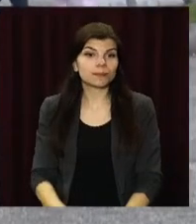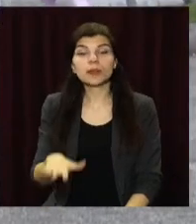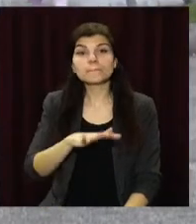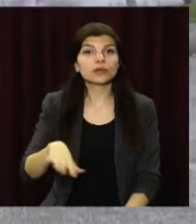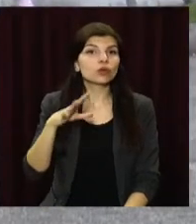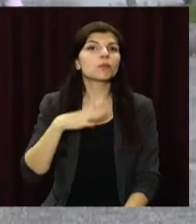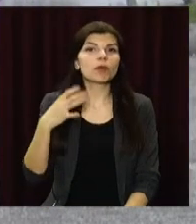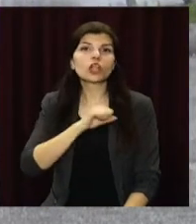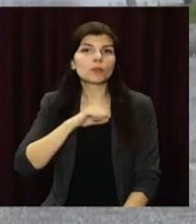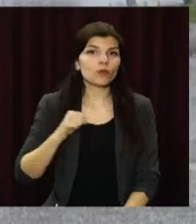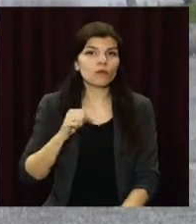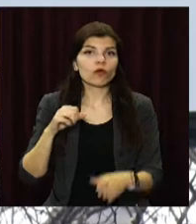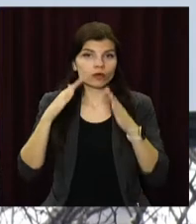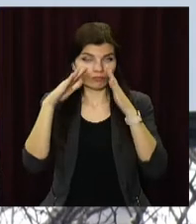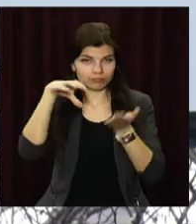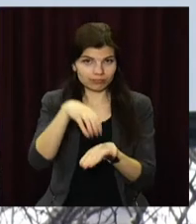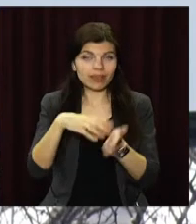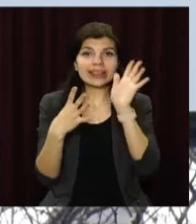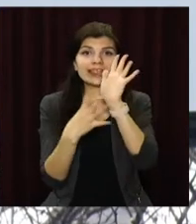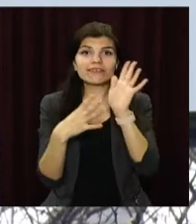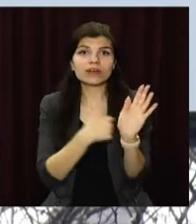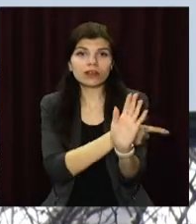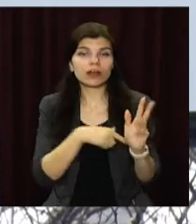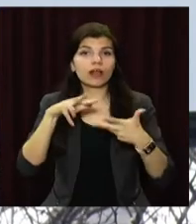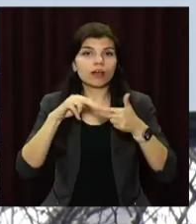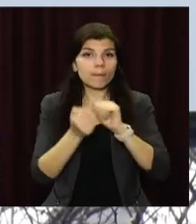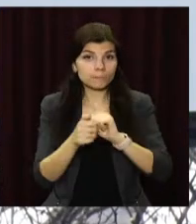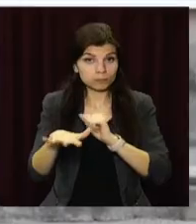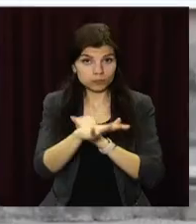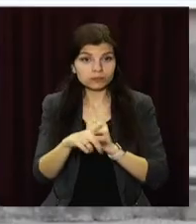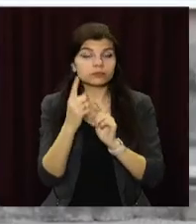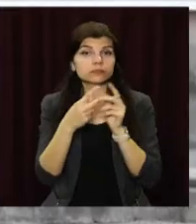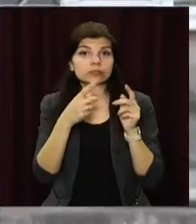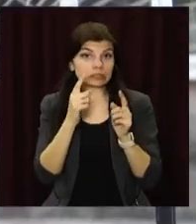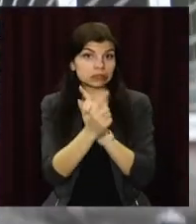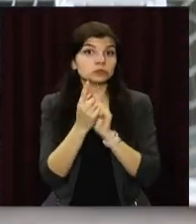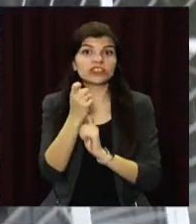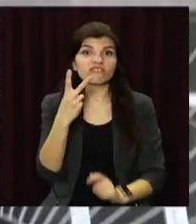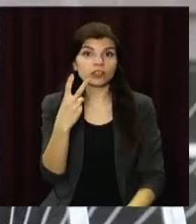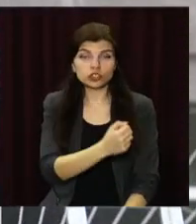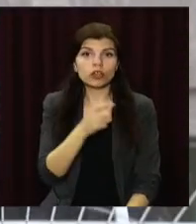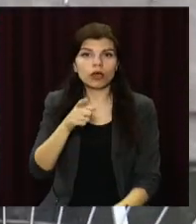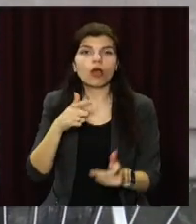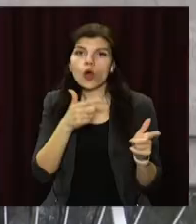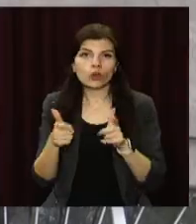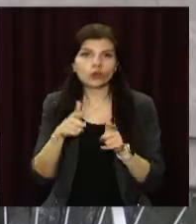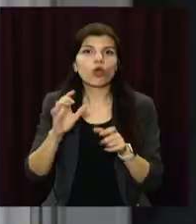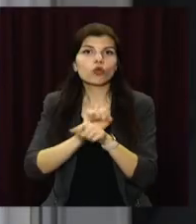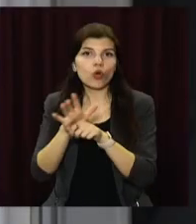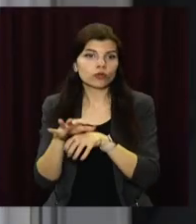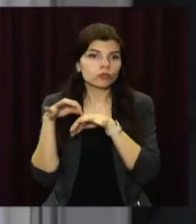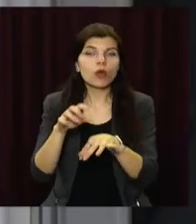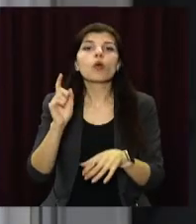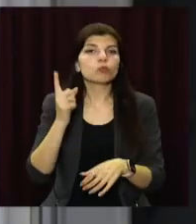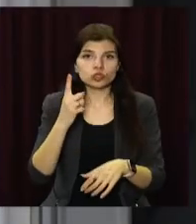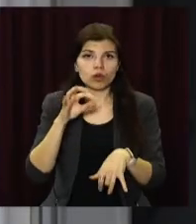Приміщення колишнього терапевтичного корпусу 9-ї лікарні Кам'янського змінилося за 2 тижні. Його облаштували для хворих на коронавірус через